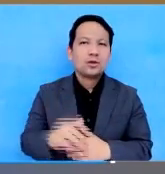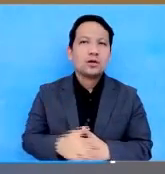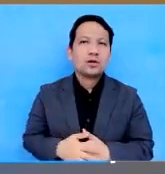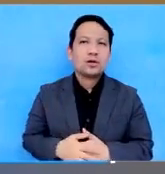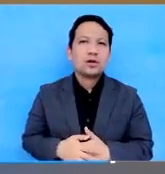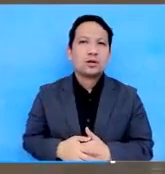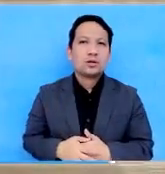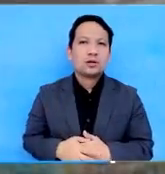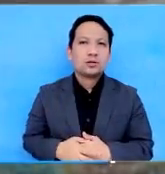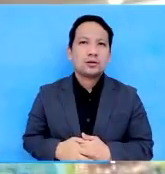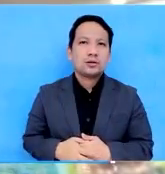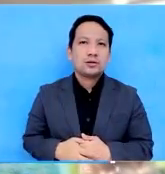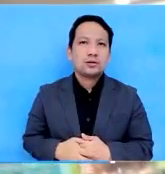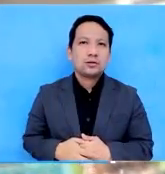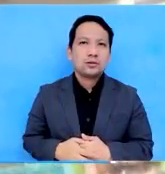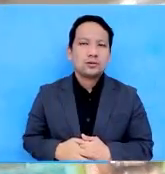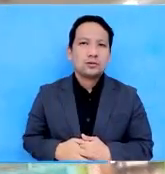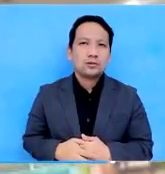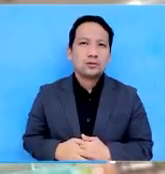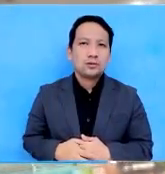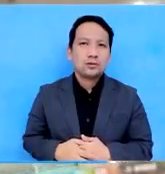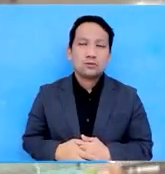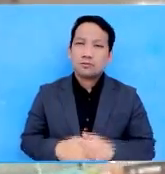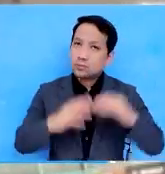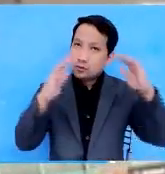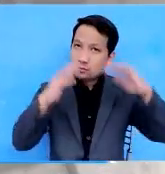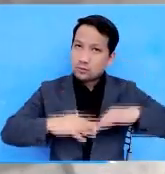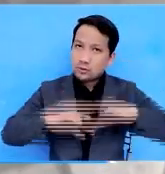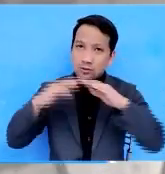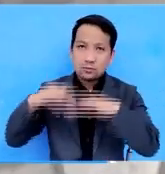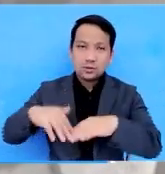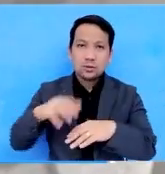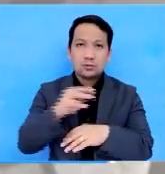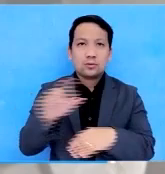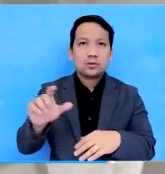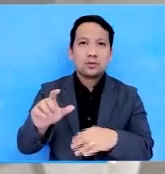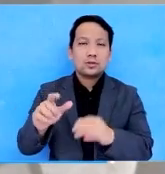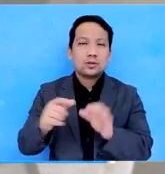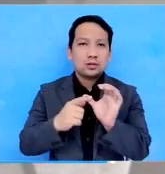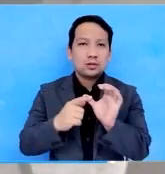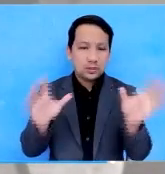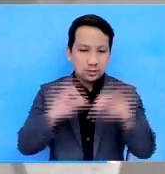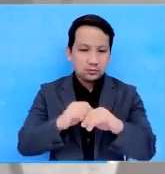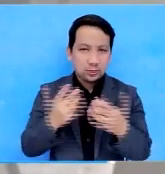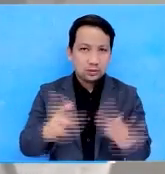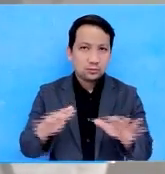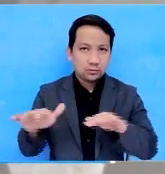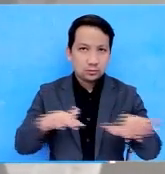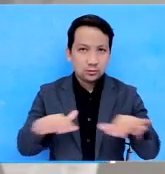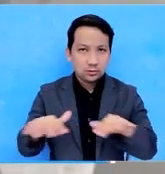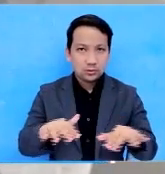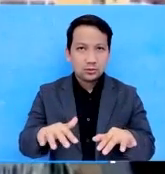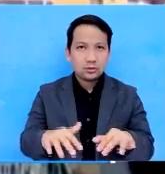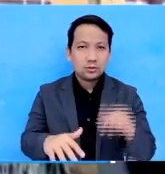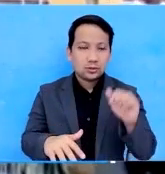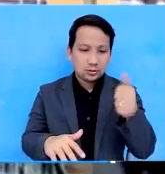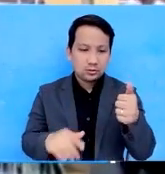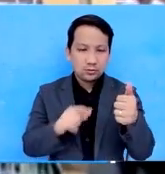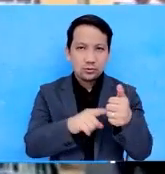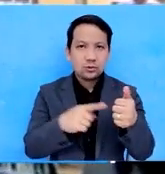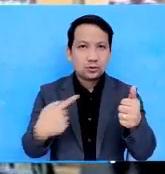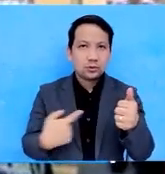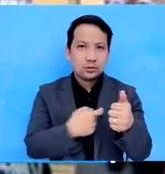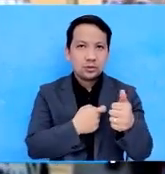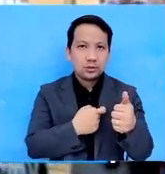mall. Bumigay rin ang kisame ng isa pang mall sa lungsod matapos ang lindol. 10 individual daw ang